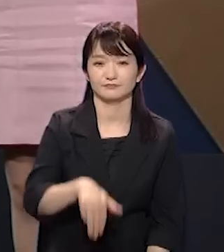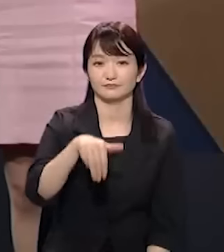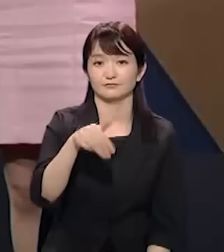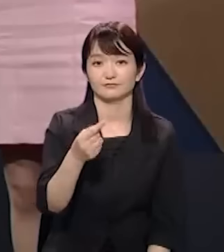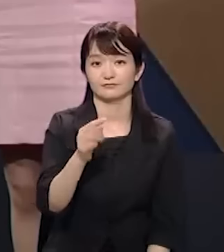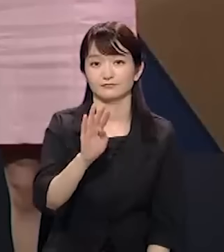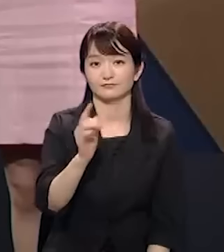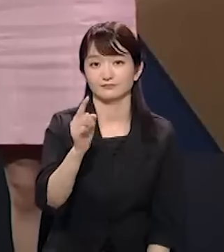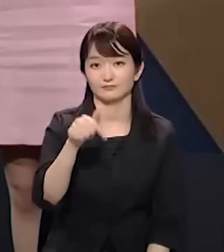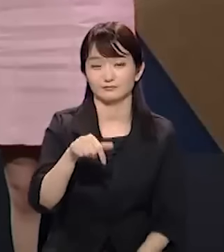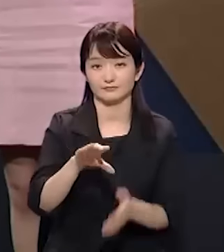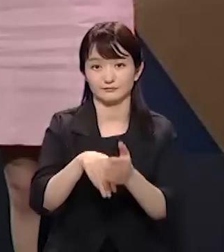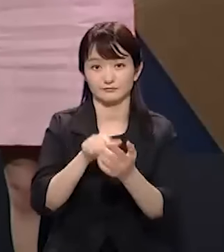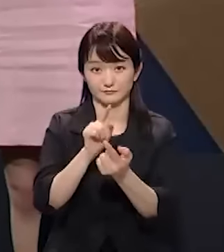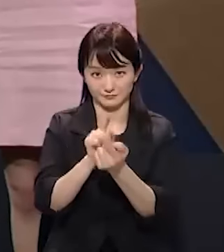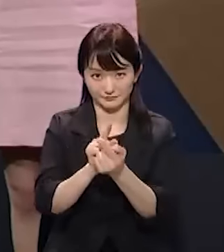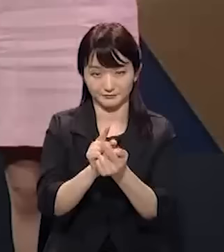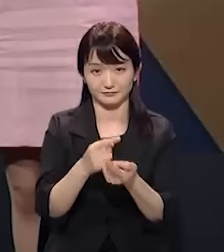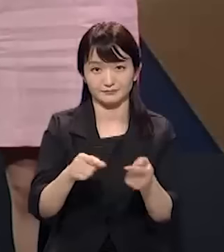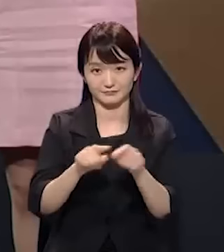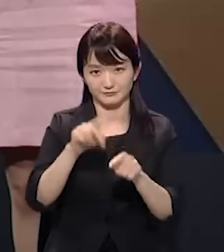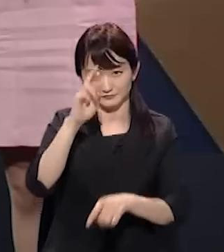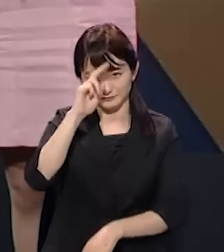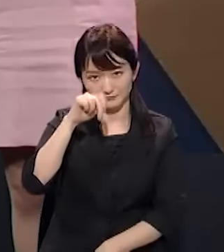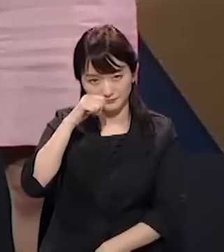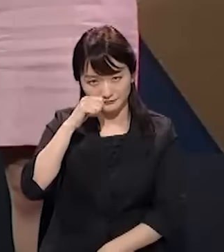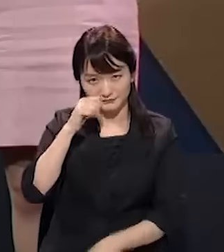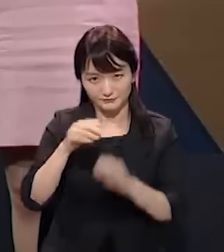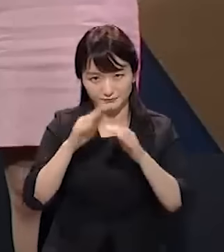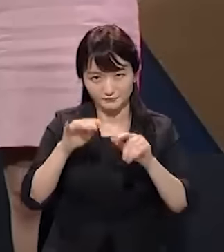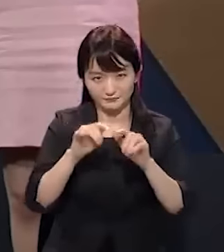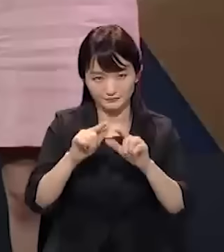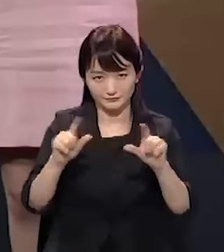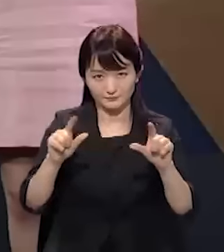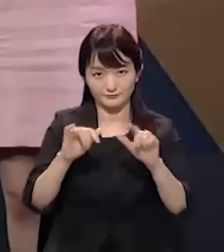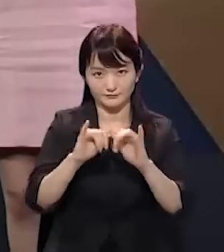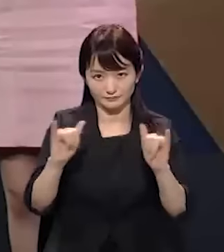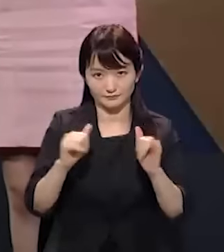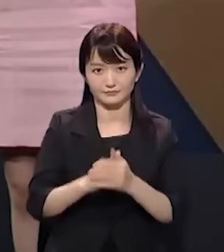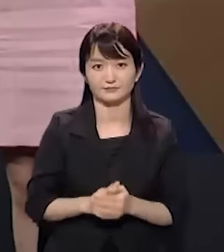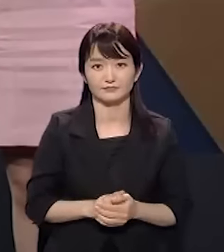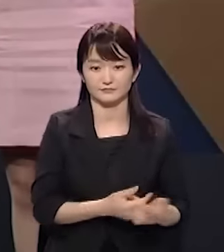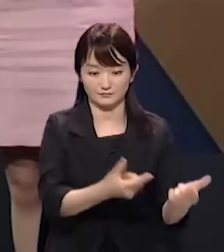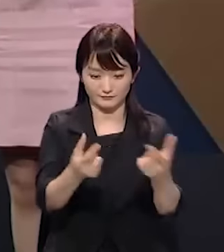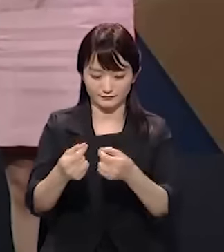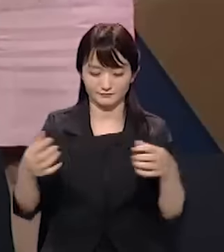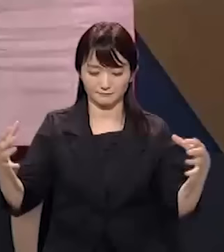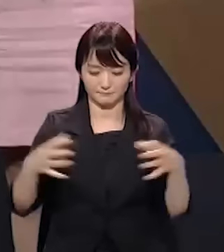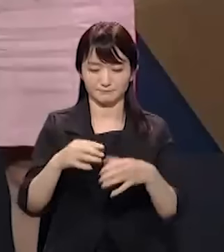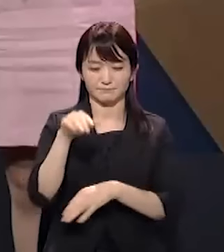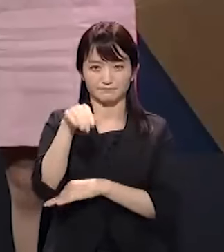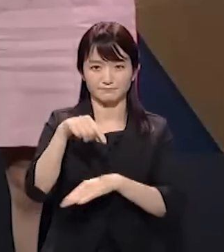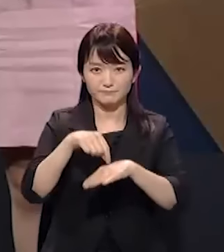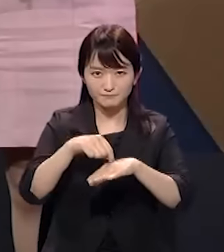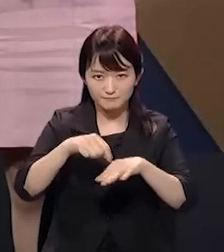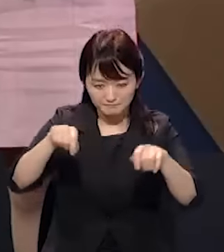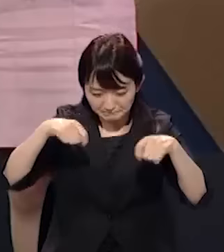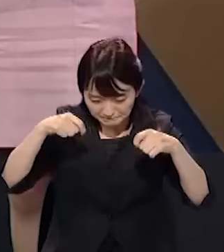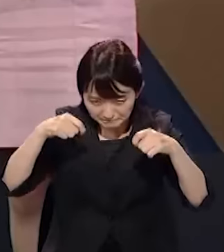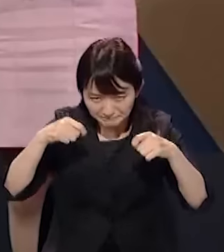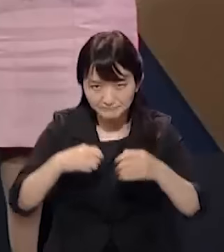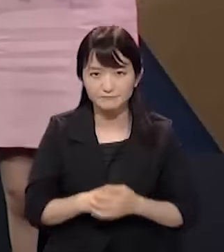초복을 맞아서 함께 점심을 먹기로 한 마을 주민들 다 같이 오리고기를 먹은 뒤에 33호 노인